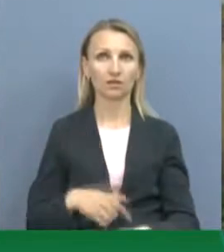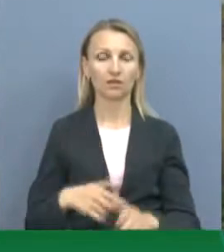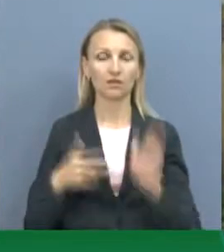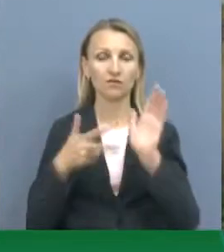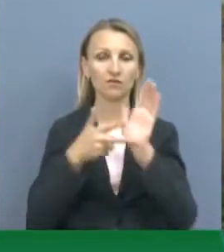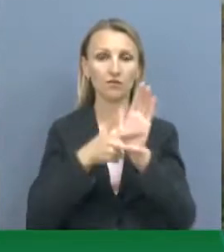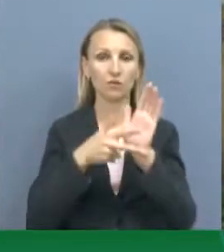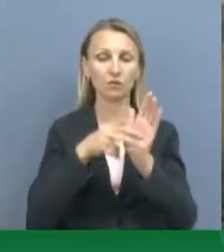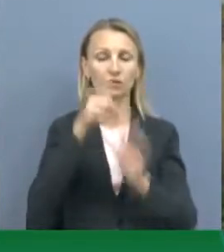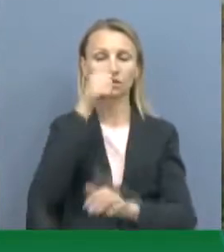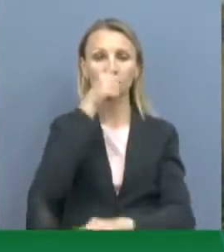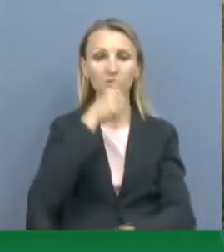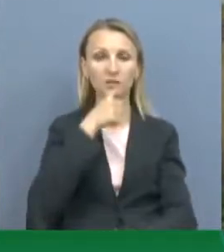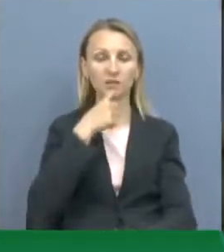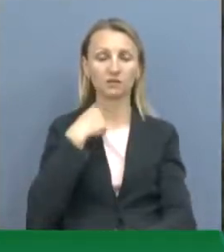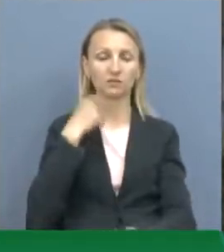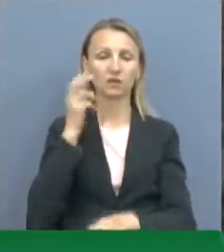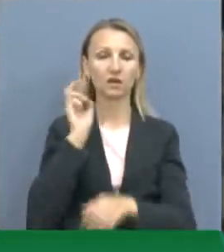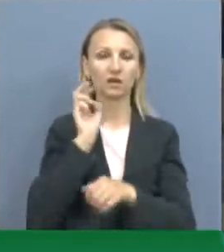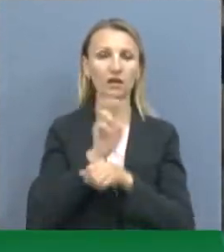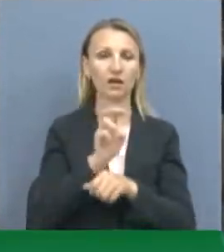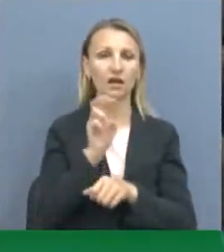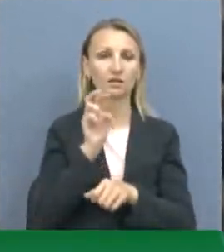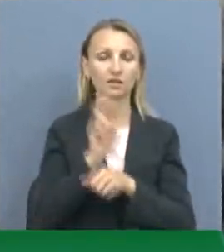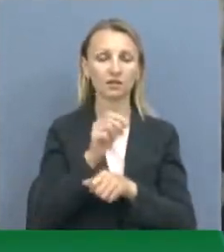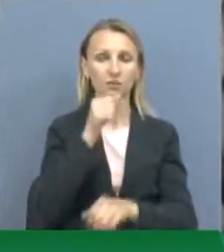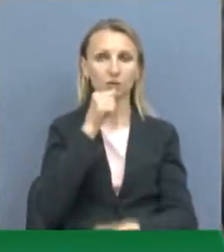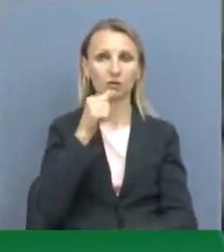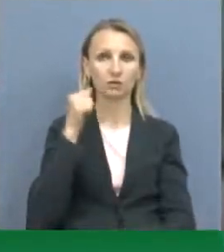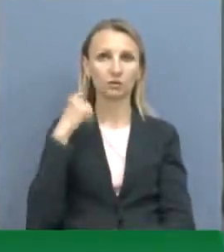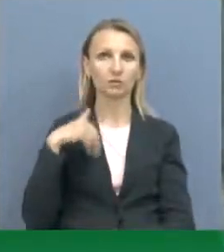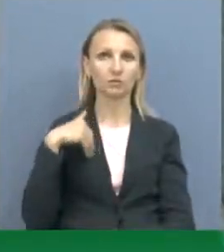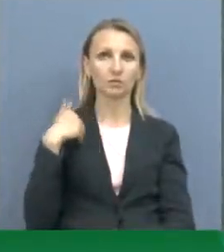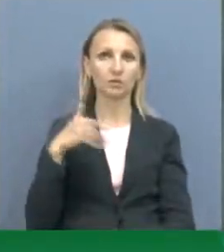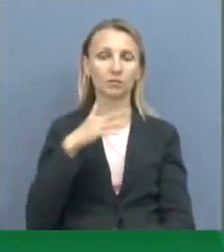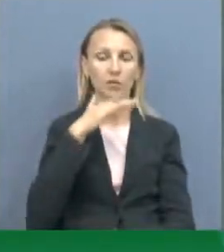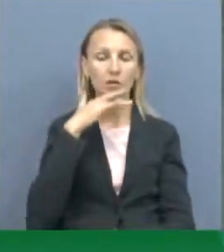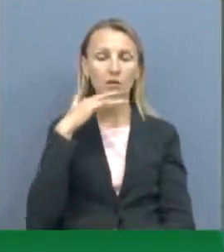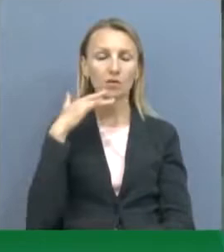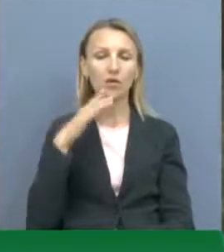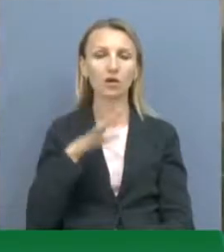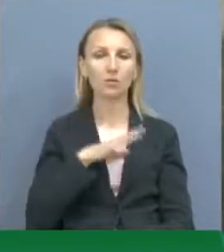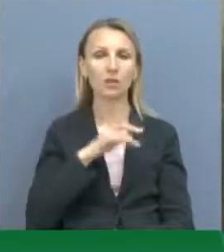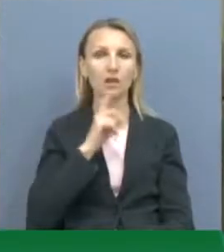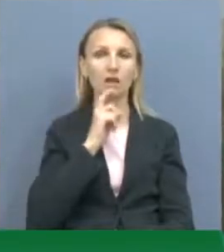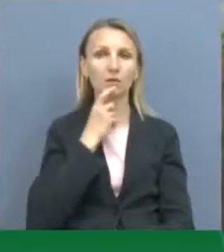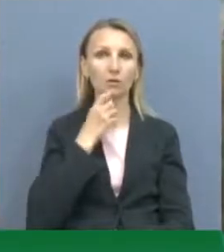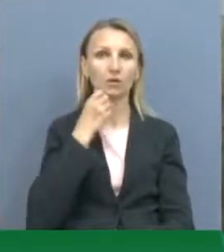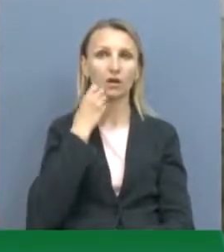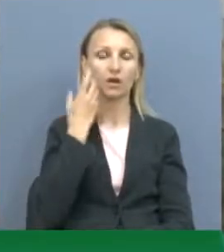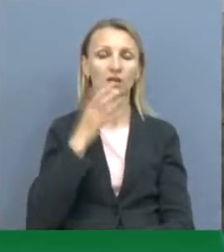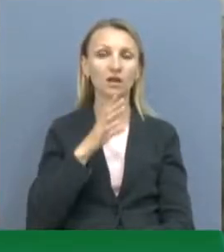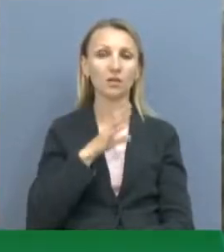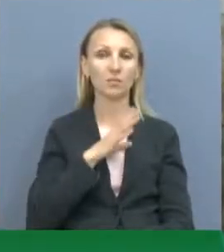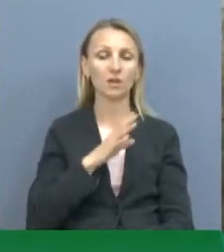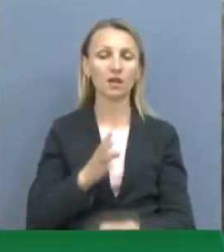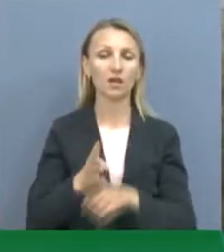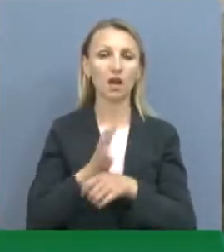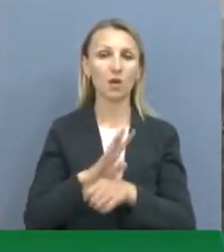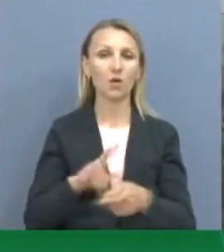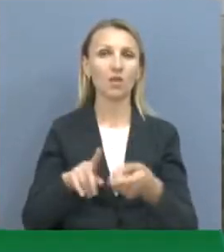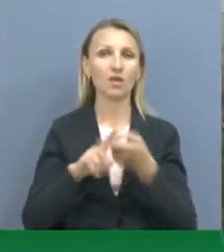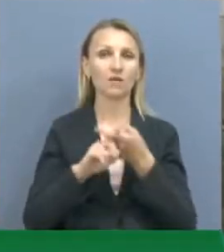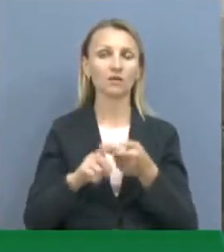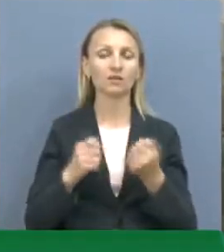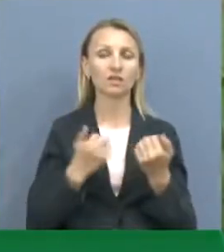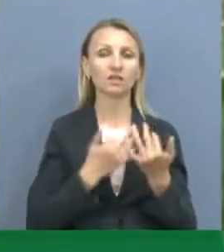8 месяцев ходили в прошлом году. По словам жителей, было много трудностей, особенно во время пандемии. В соответствии с